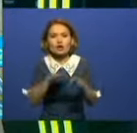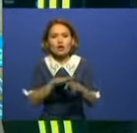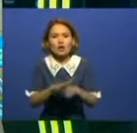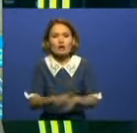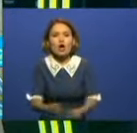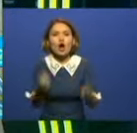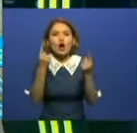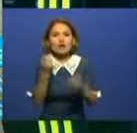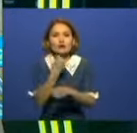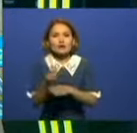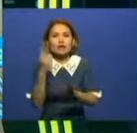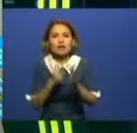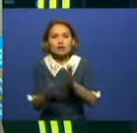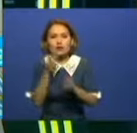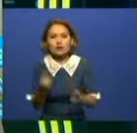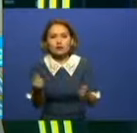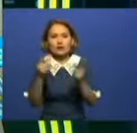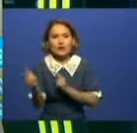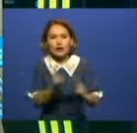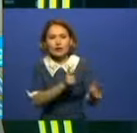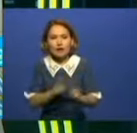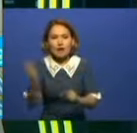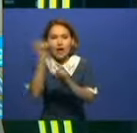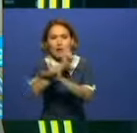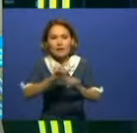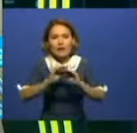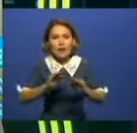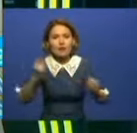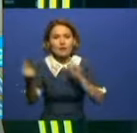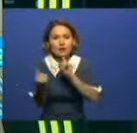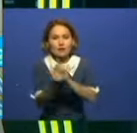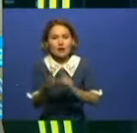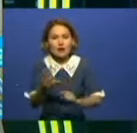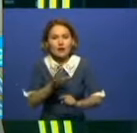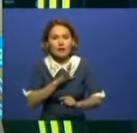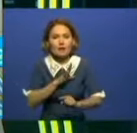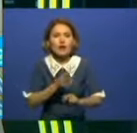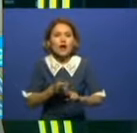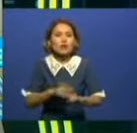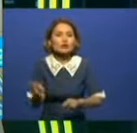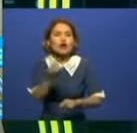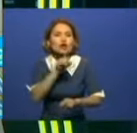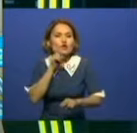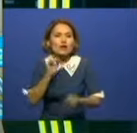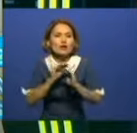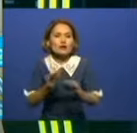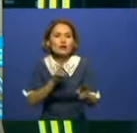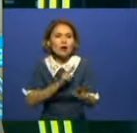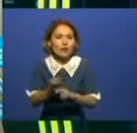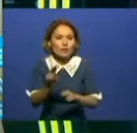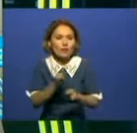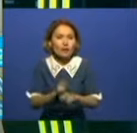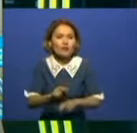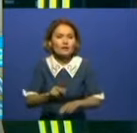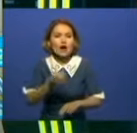70 жылдығына дайындалып жатқан ұжым оқу орындарын аралап концерт беруде. Жас ұрпақ санасына отан сүйгіштік пен еңбекқорлық дәнін себуге